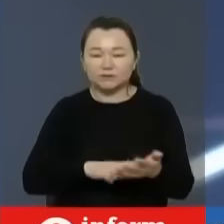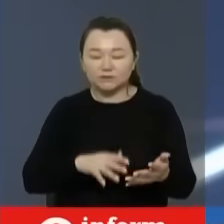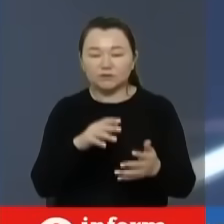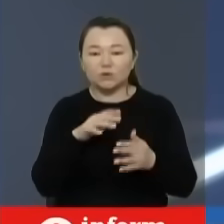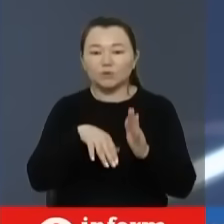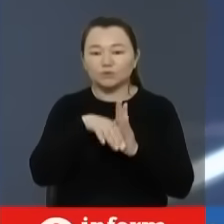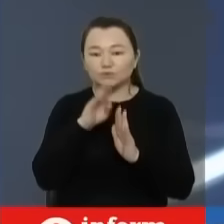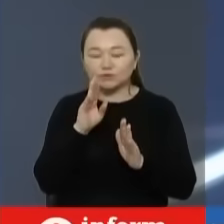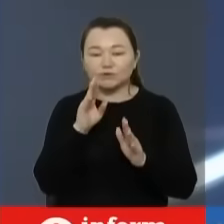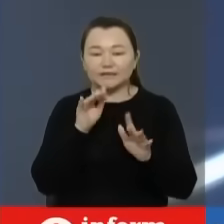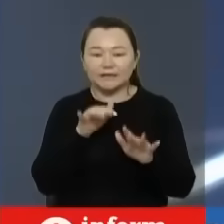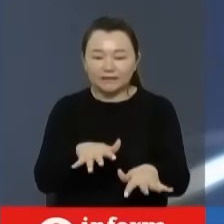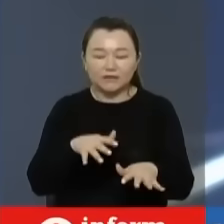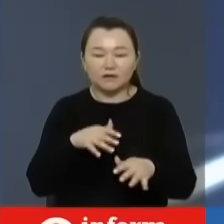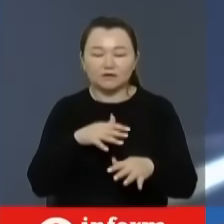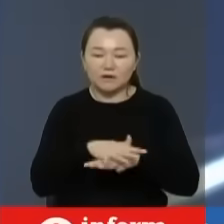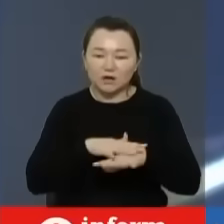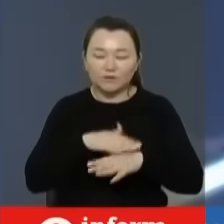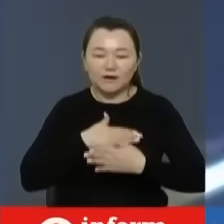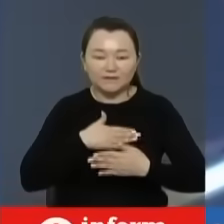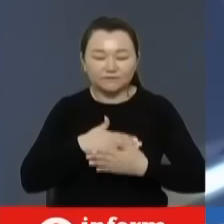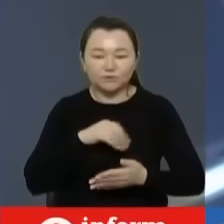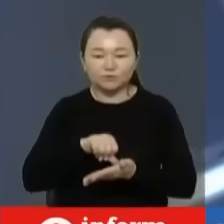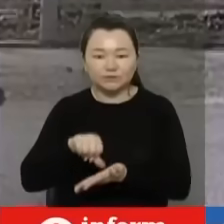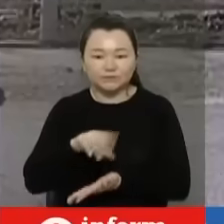игіске жұрт атсалысып, белсенділік танытты.